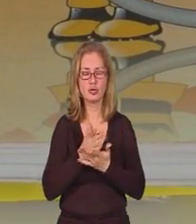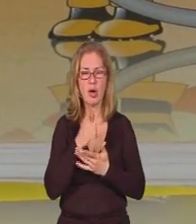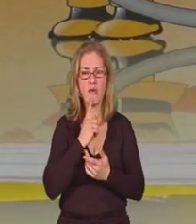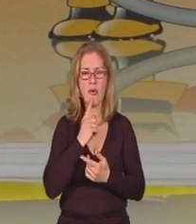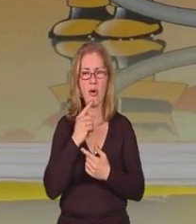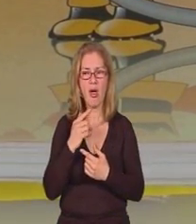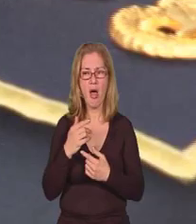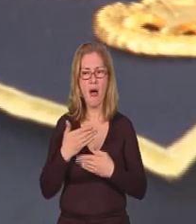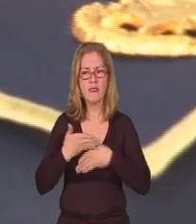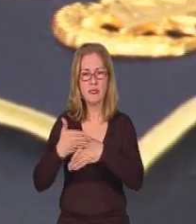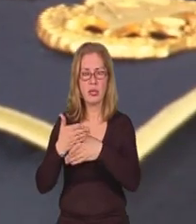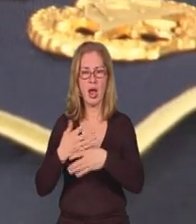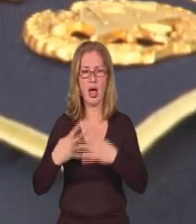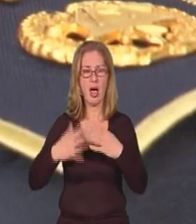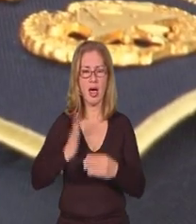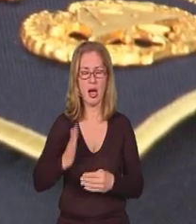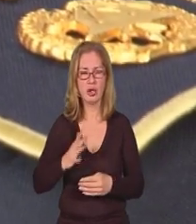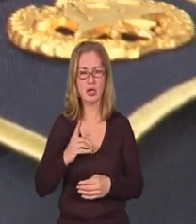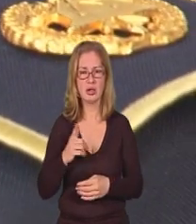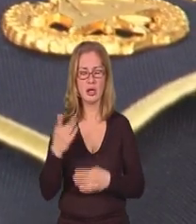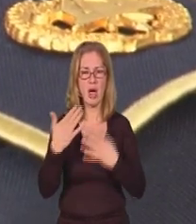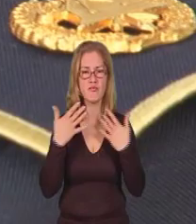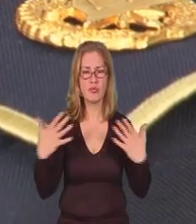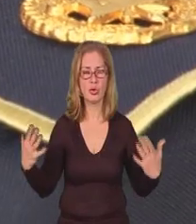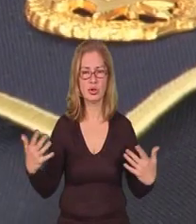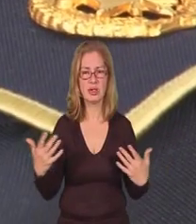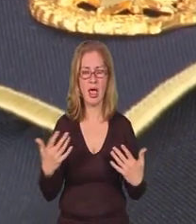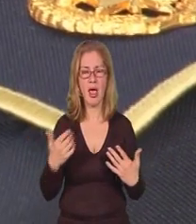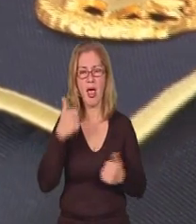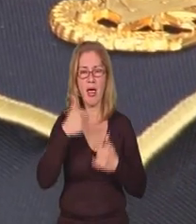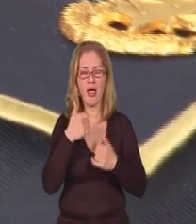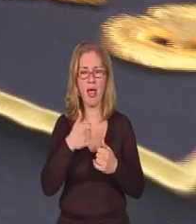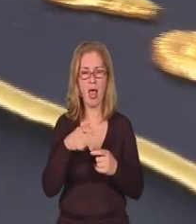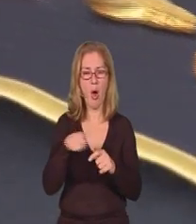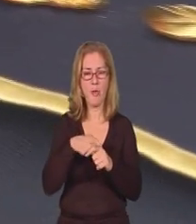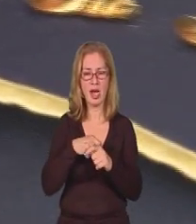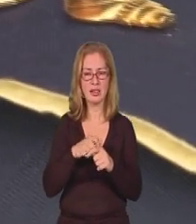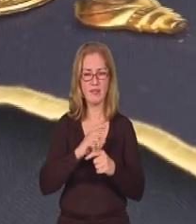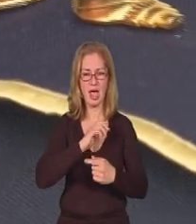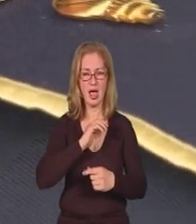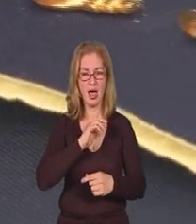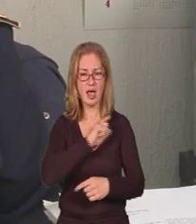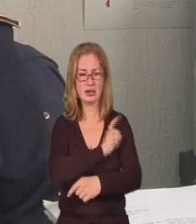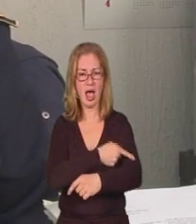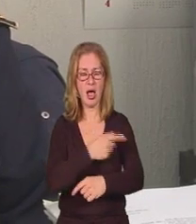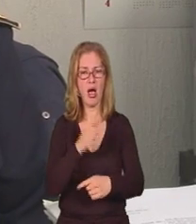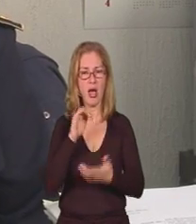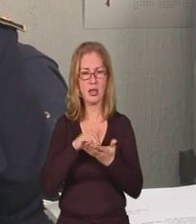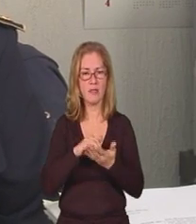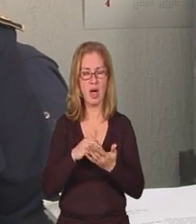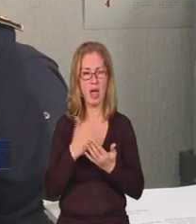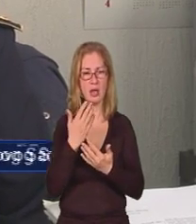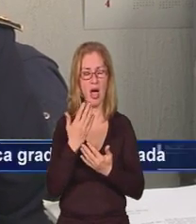na raspolaganju građanima se bori sa činjenicom da li je muzej stare opreme ili operativna snaga na koju treba da računaju. Ja